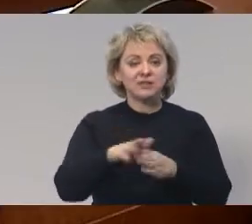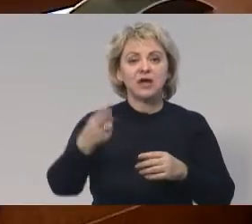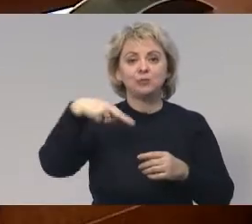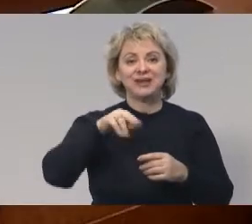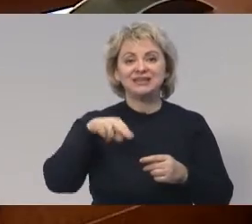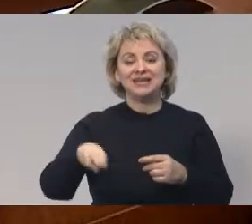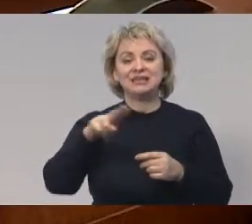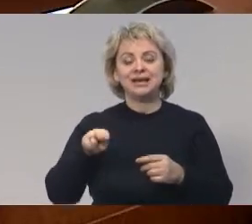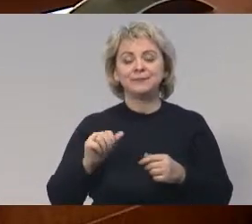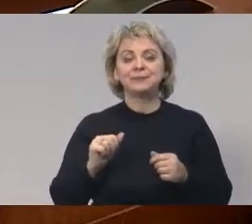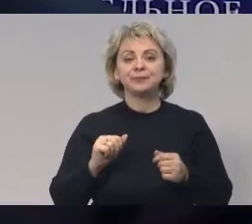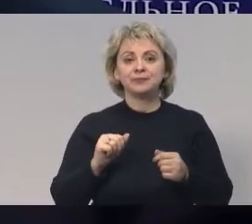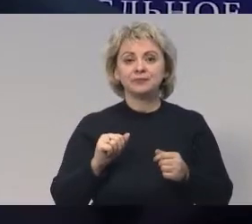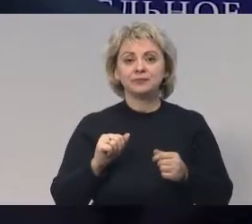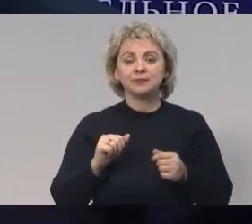ПДД.